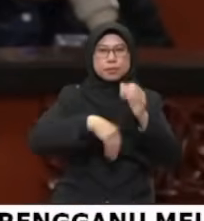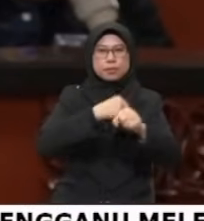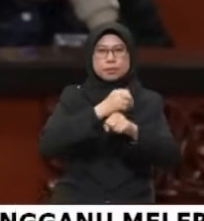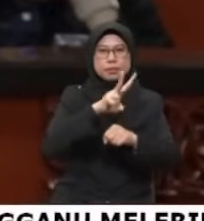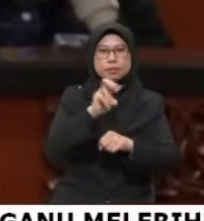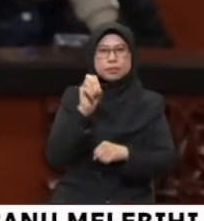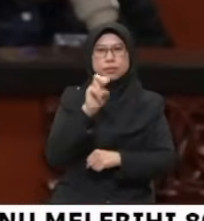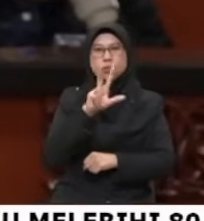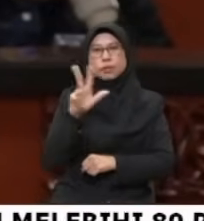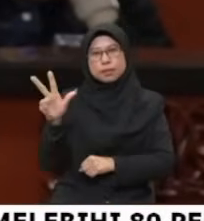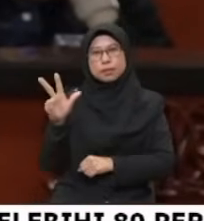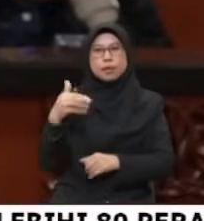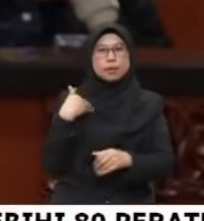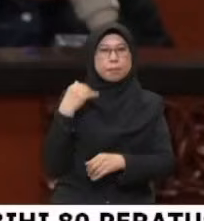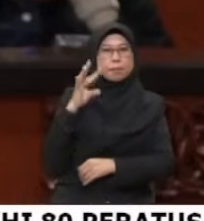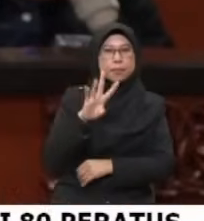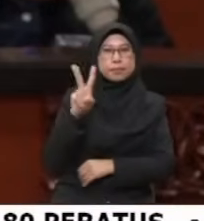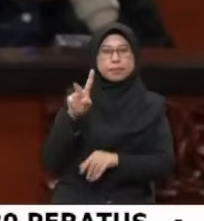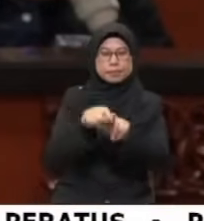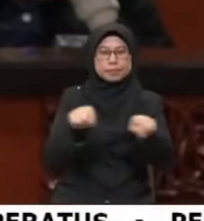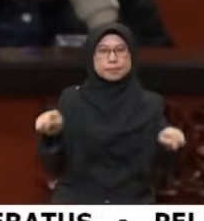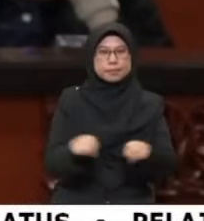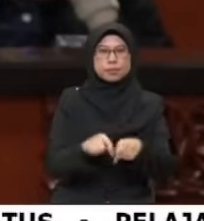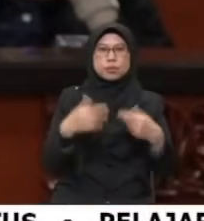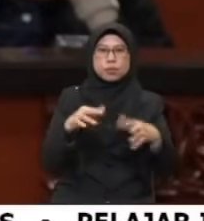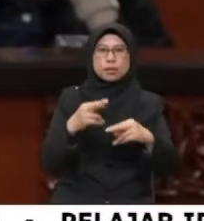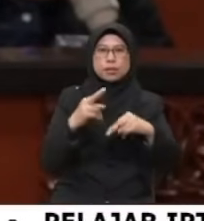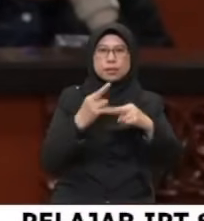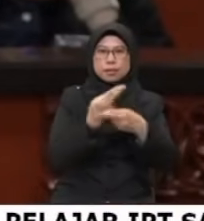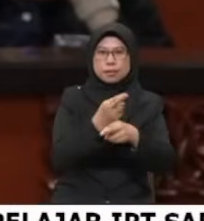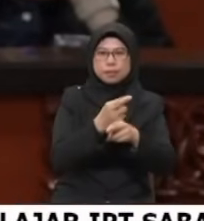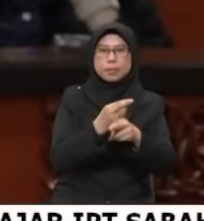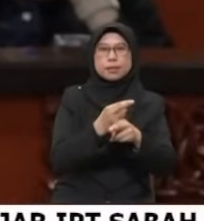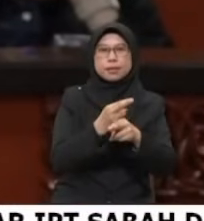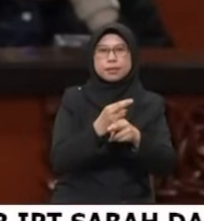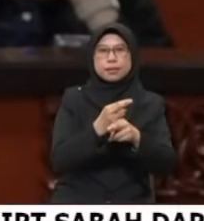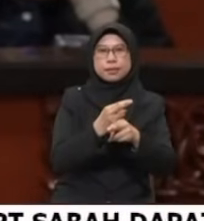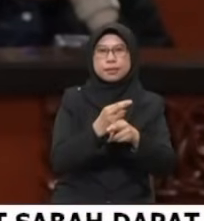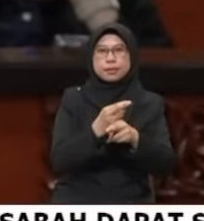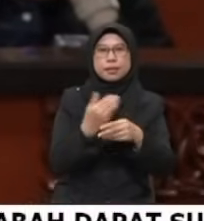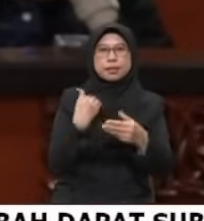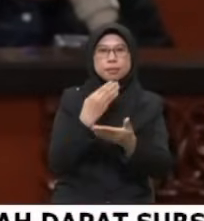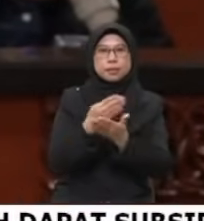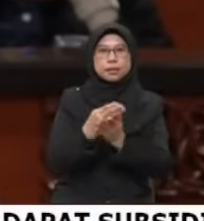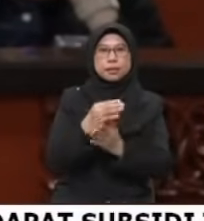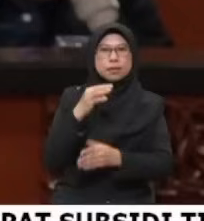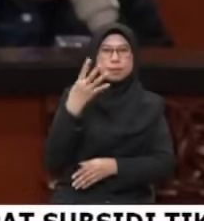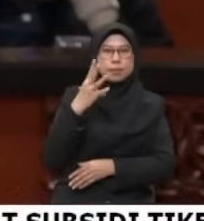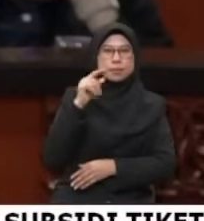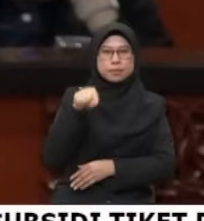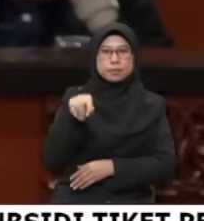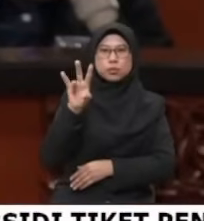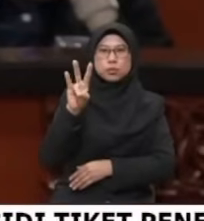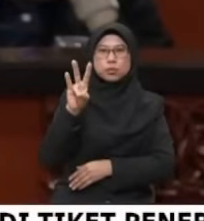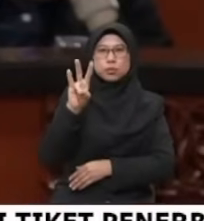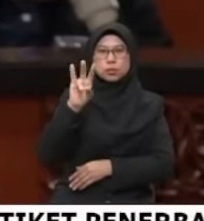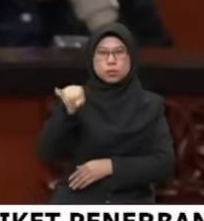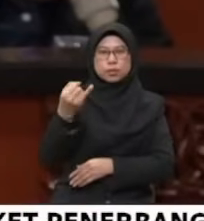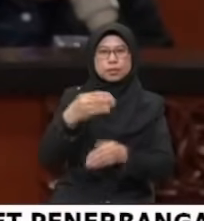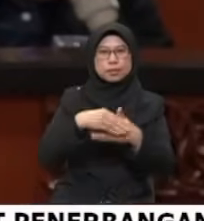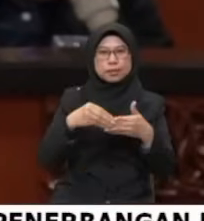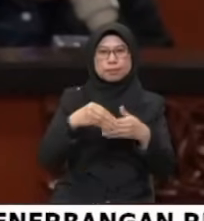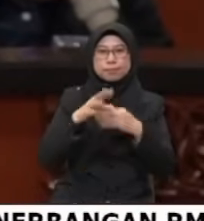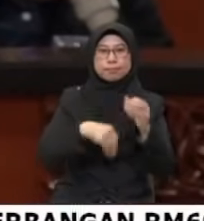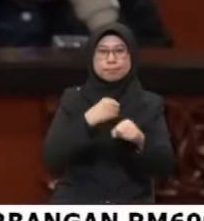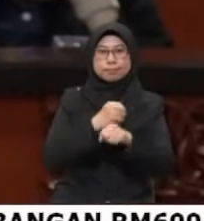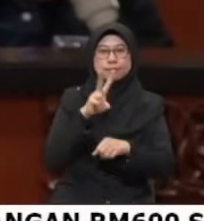2023 sebanyak 42 lokasi telah dirawat dengan peruntukan sebanyak r.7 juta manakala bagi